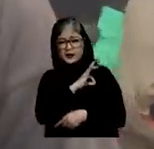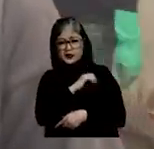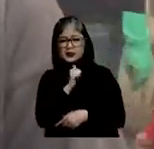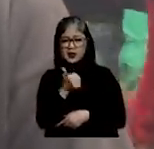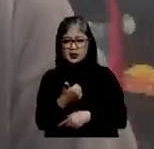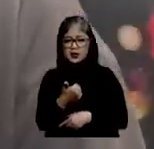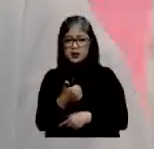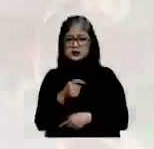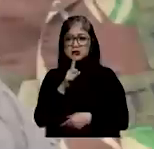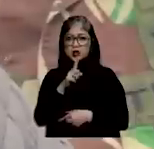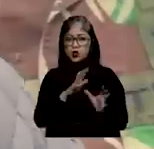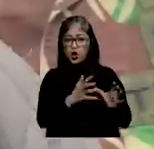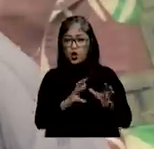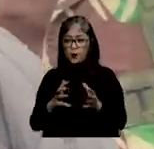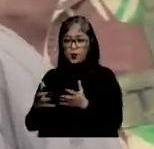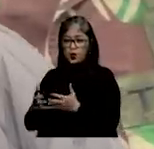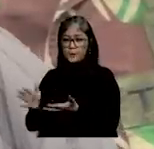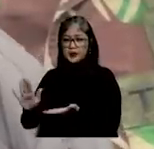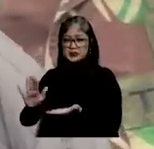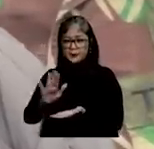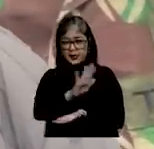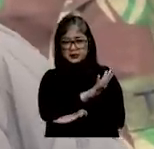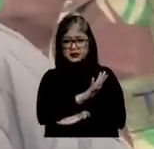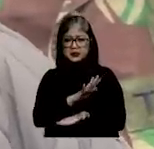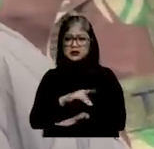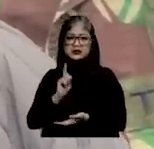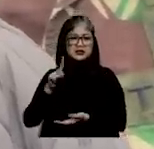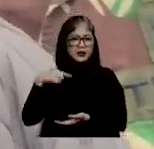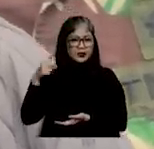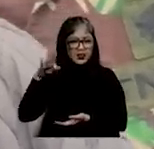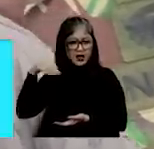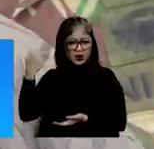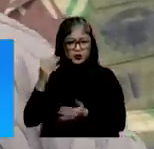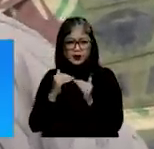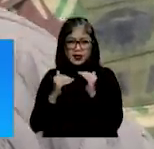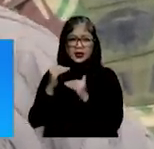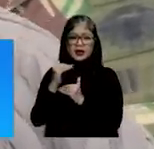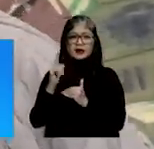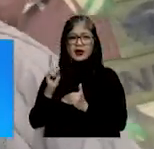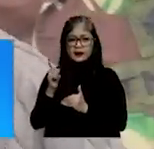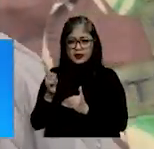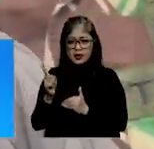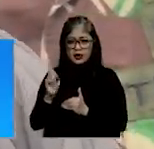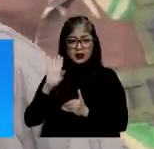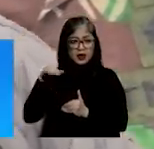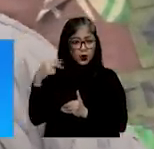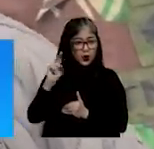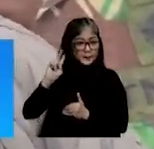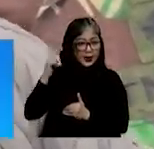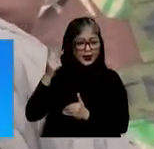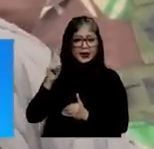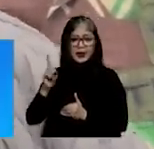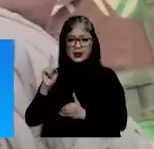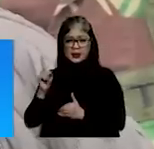tiap kelompok masing-masing. Tahun itu memang alhamdulillah selalu ada peningkatan. Termasuk tahun-tahun kemarin terkena pandemi